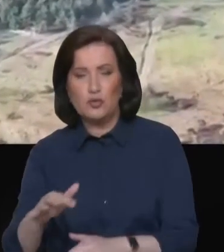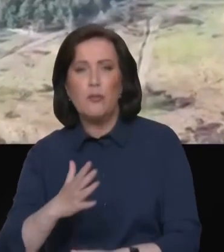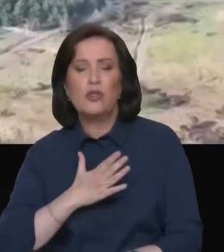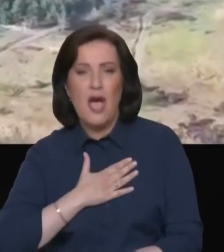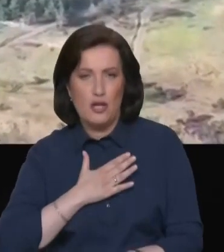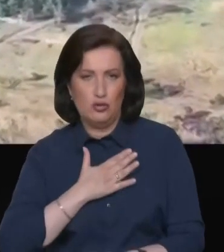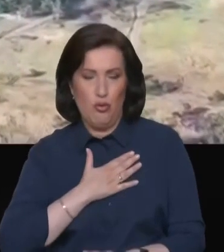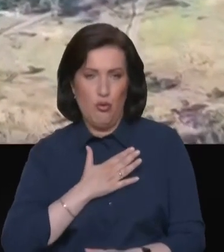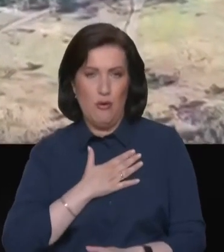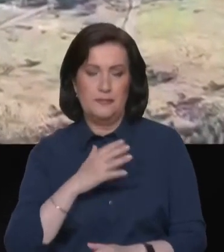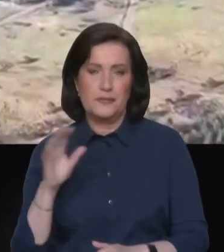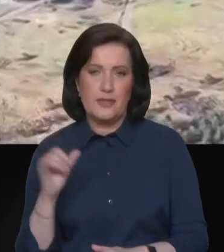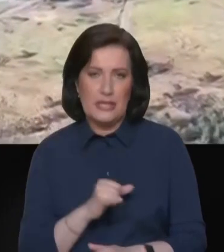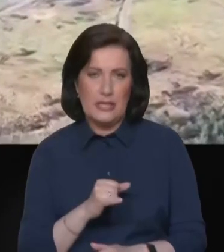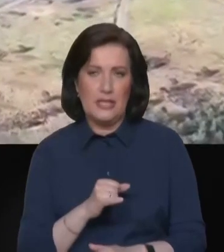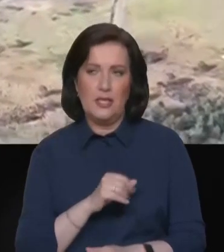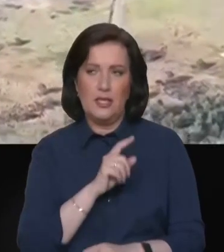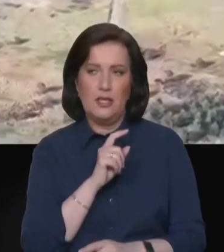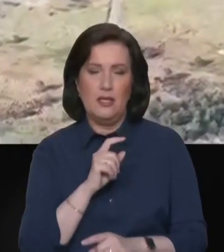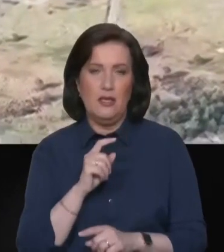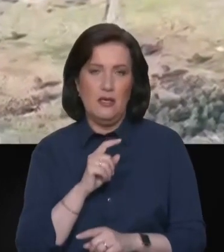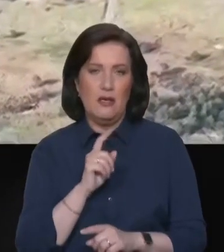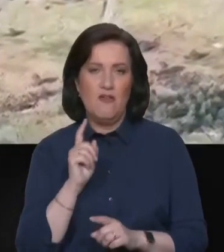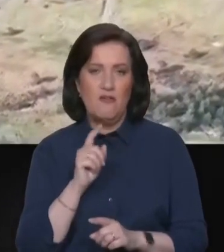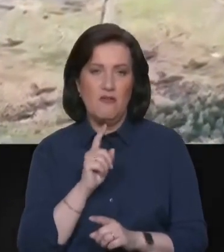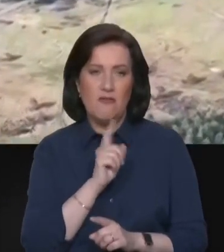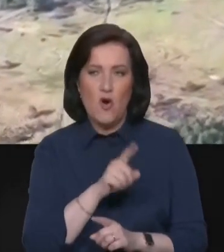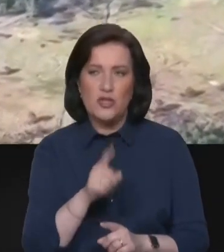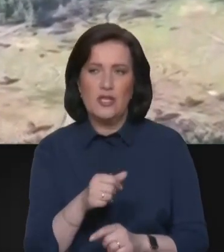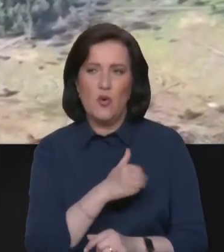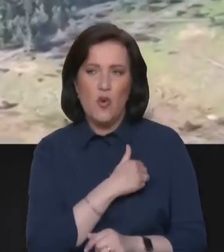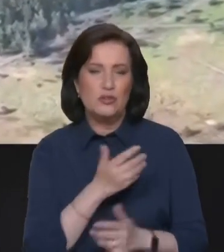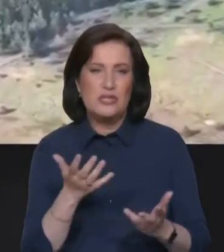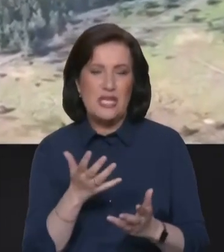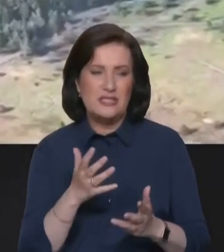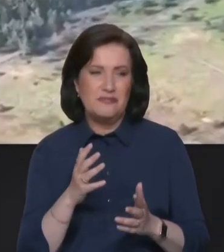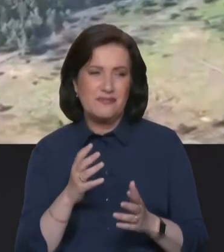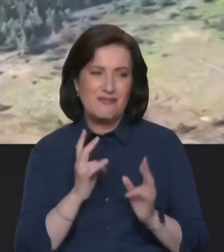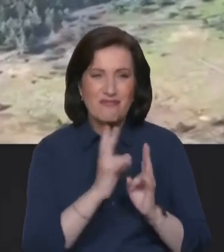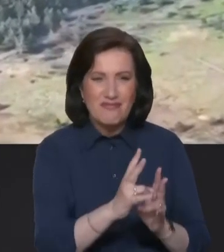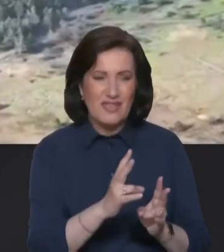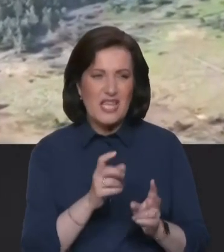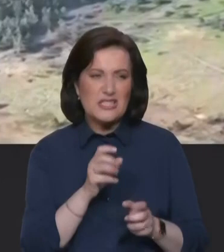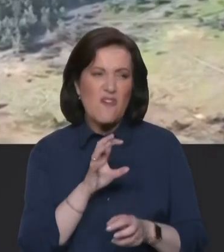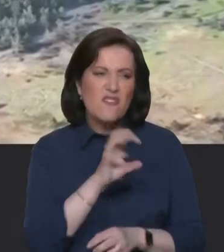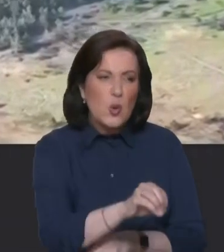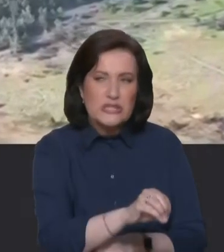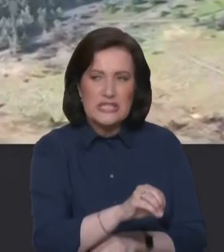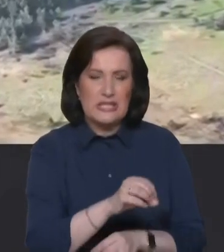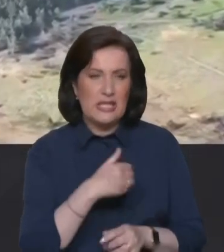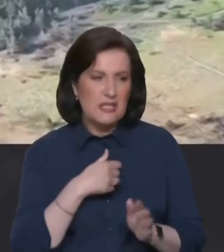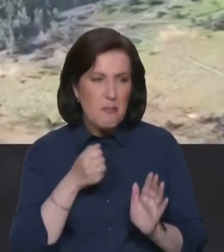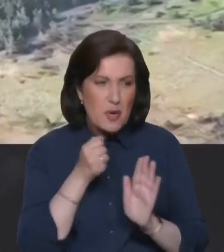нашого. От, і вони пробують десь завдати, десь вкусити, десь завдати якогось прориву,